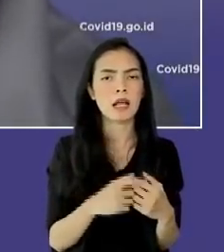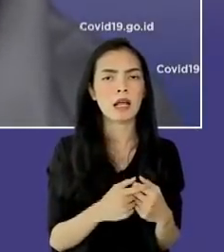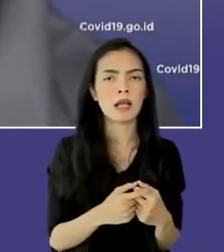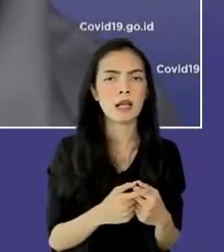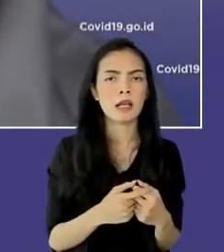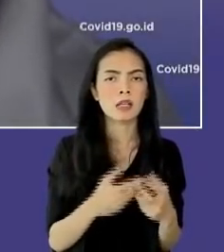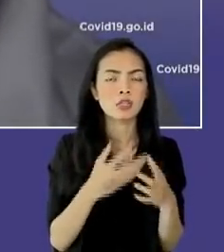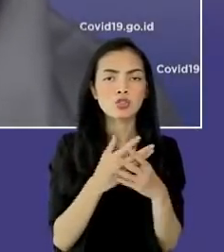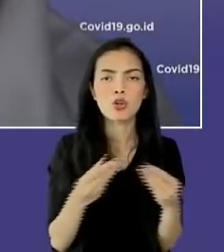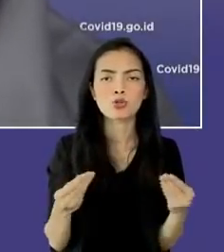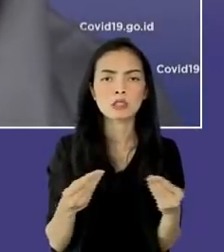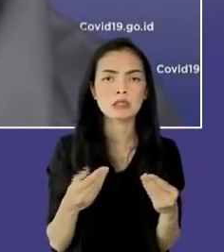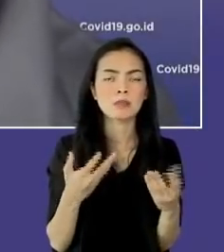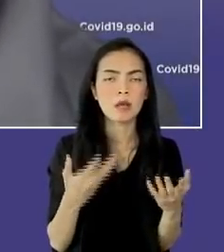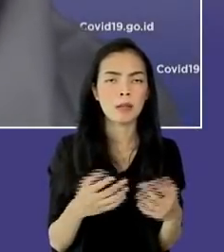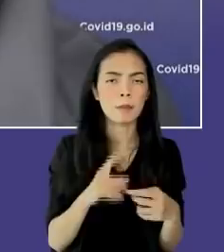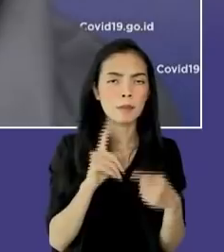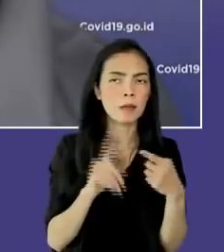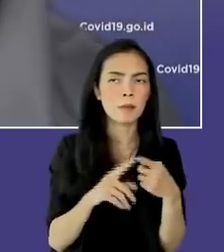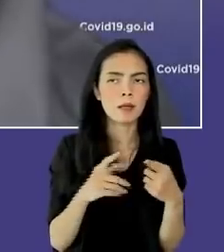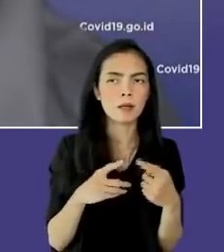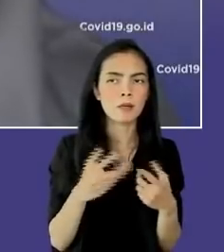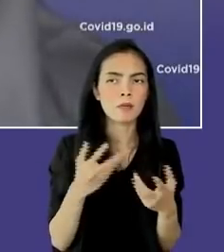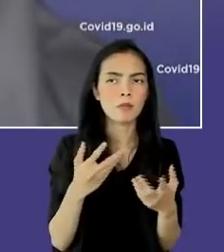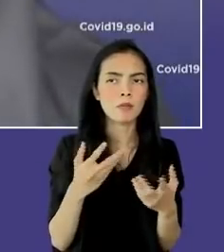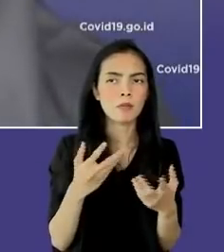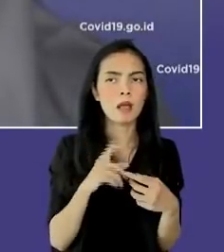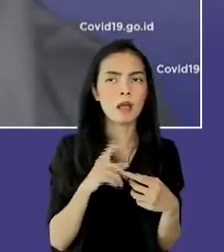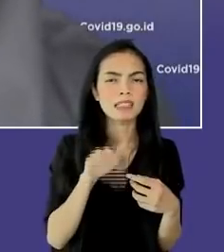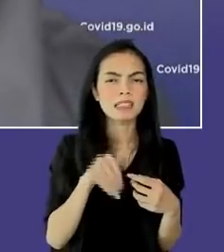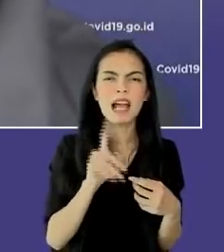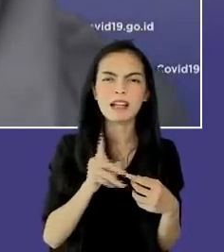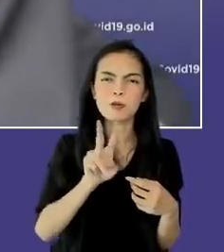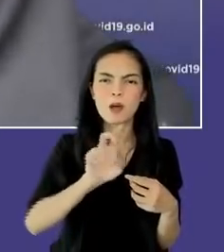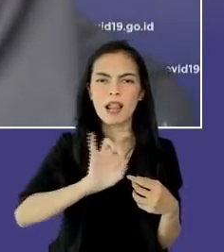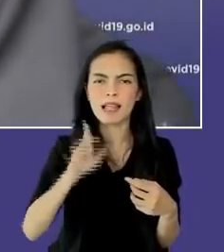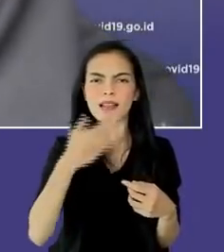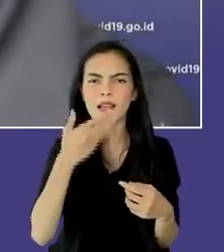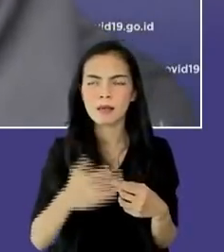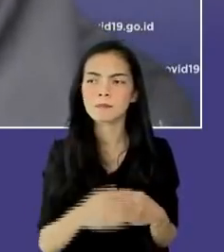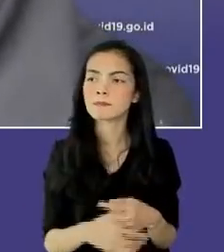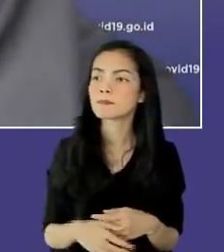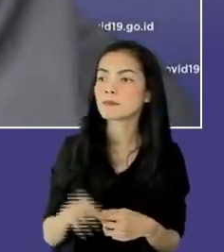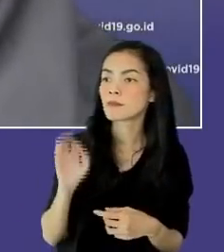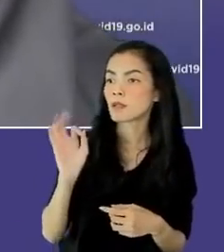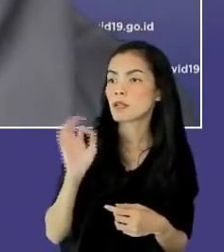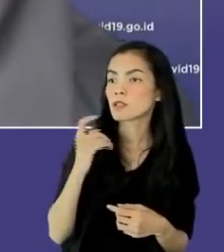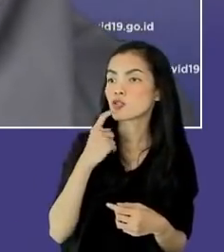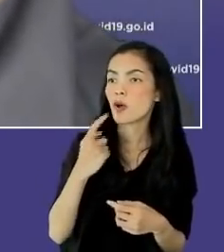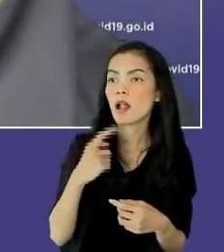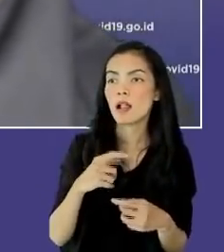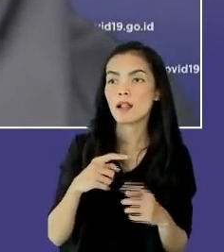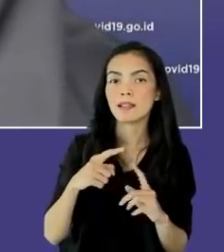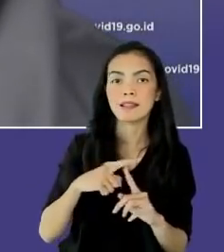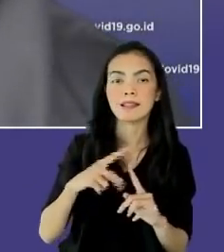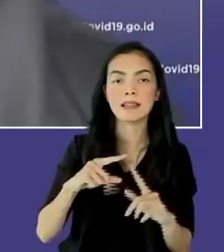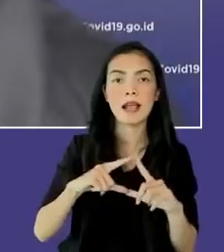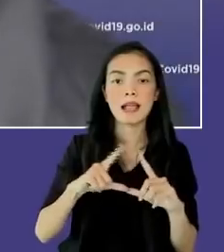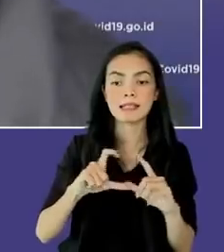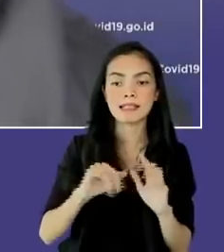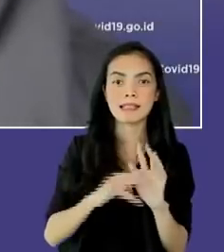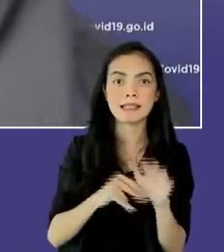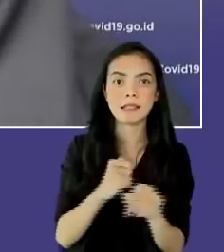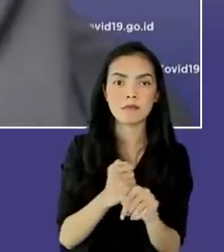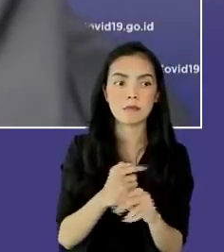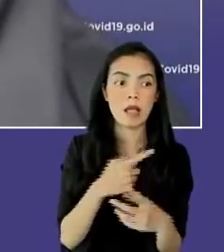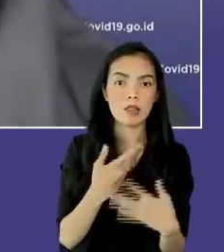peningkatan solusinya seperti apa? Itu yang pertama dulu barangkali. Ada 2 pertanyaan lagi. Ya, jadi yang pertama terkait dengan tracing ya. Jadi memang kita